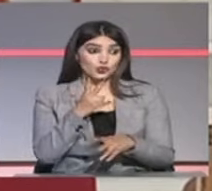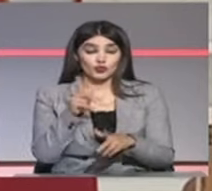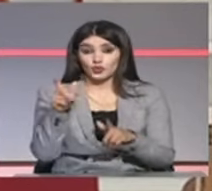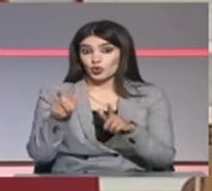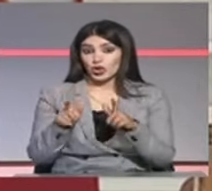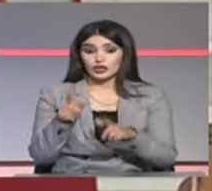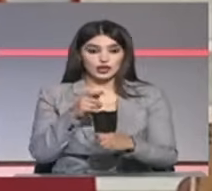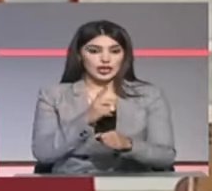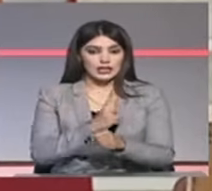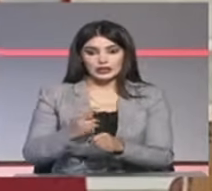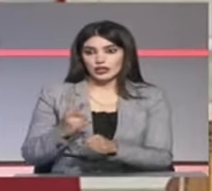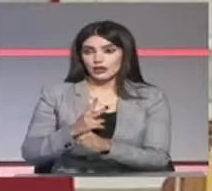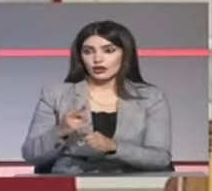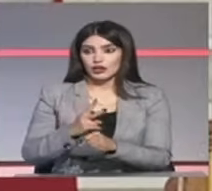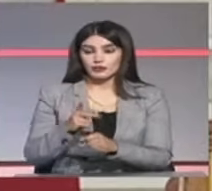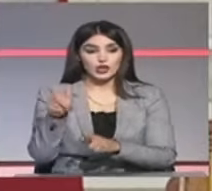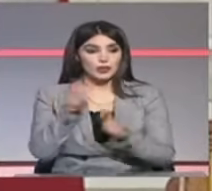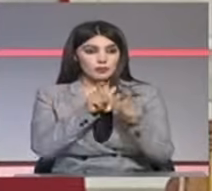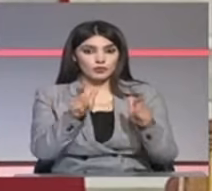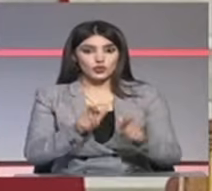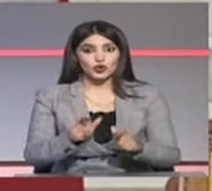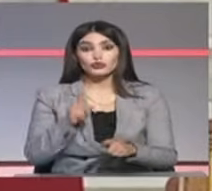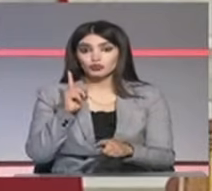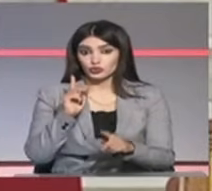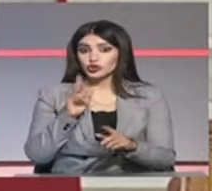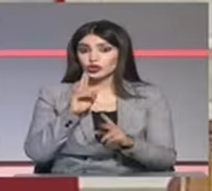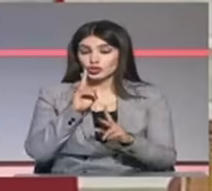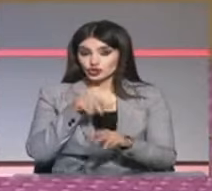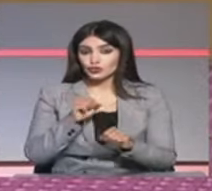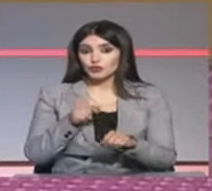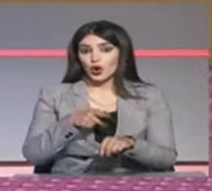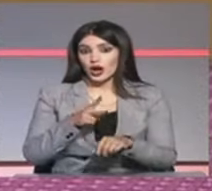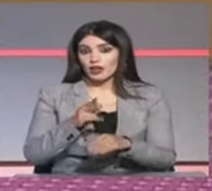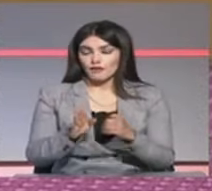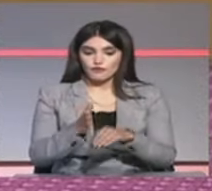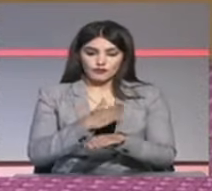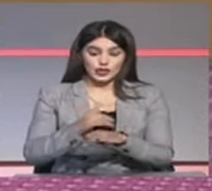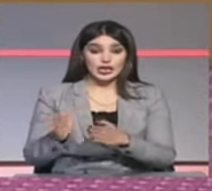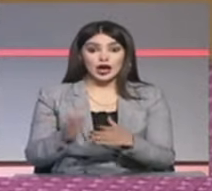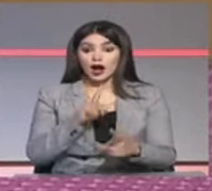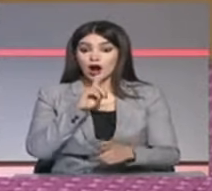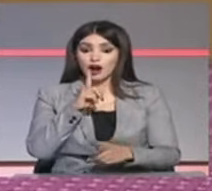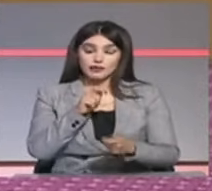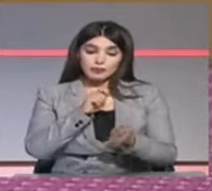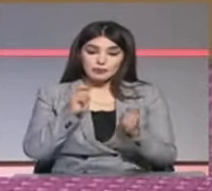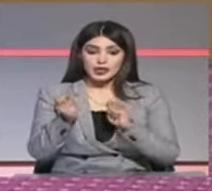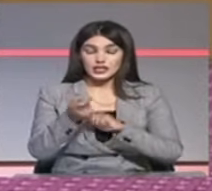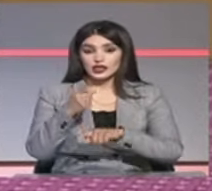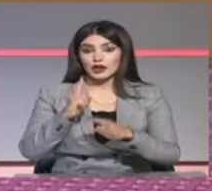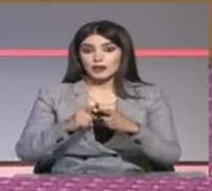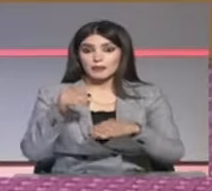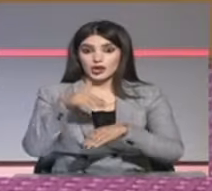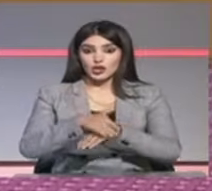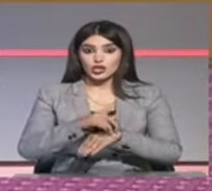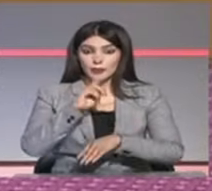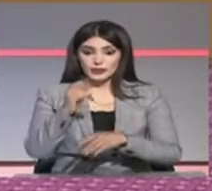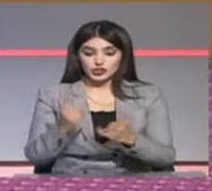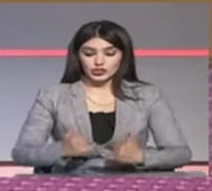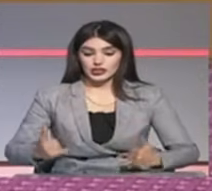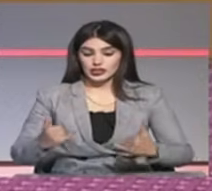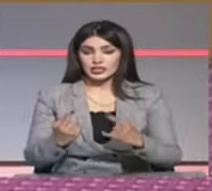تجاوزات حسب المراقبين ممكن انه حتى قبل قرار التعديل في اجراءات الخضر بعد جلسه استثنائيه